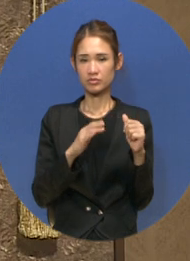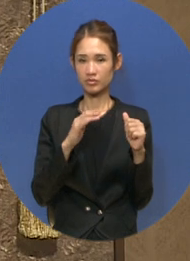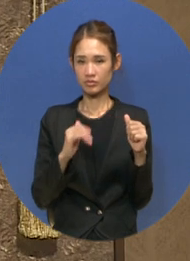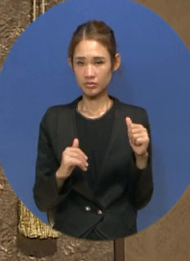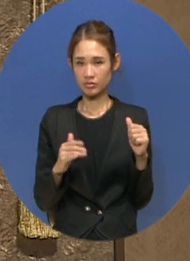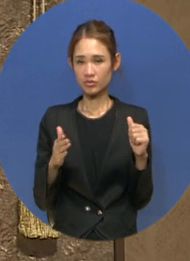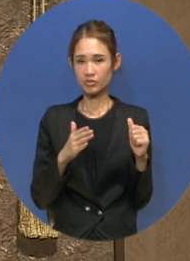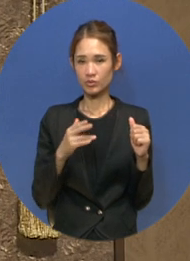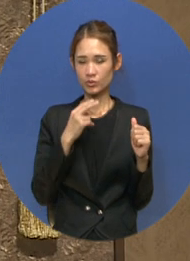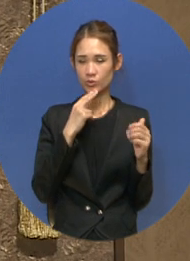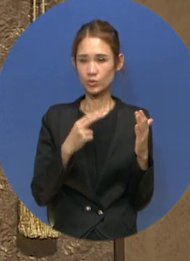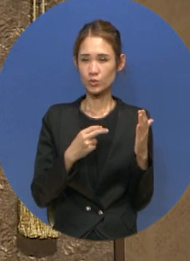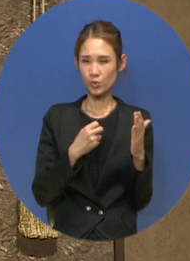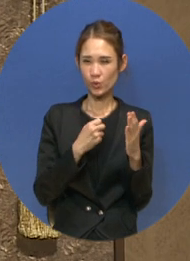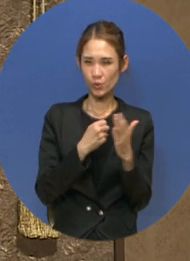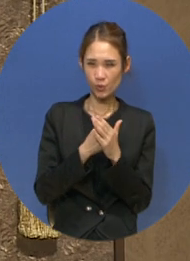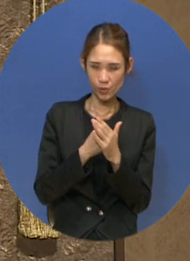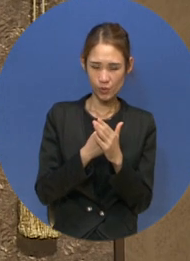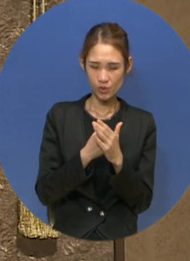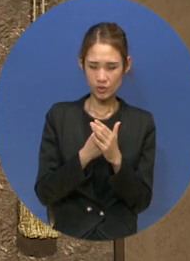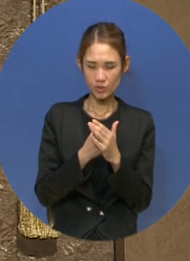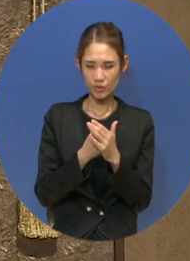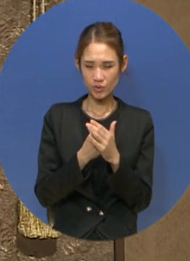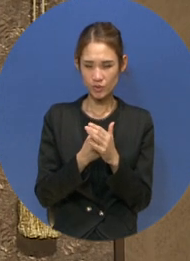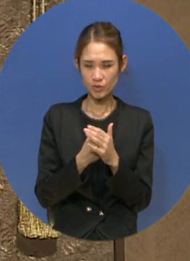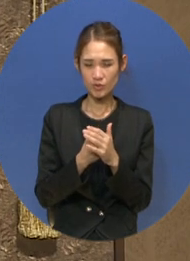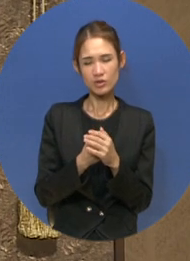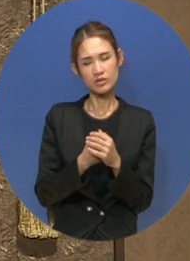4명에서 5명 정도의